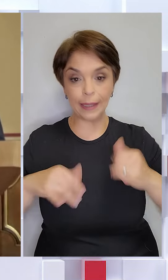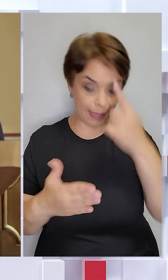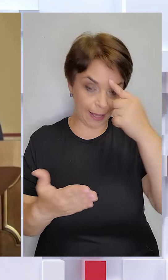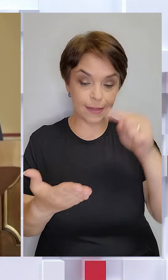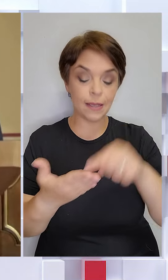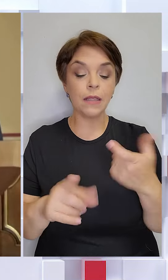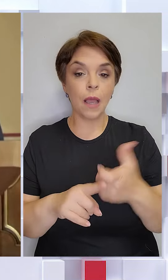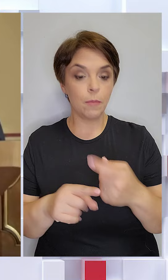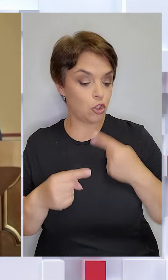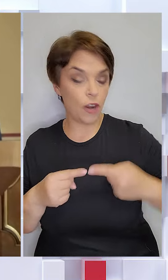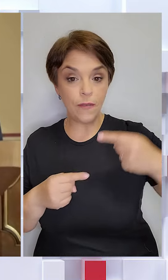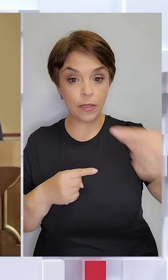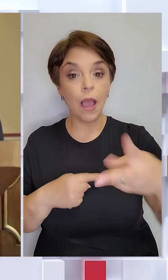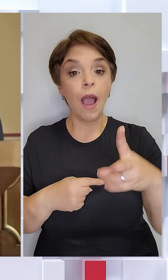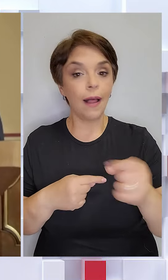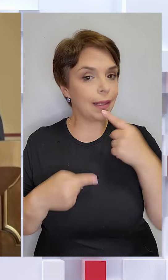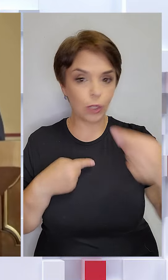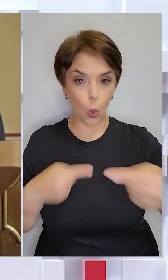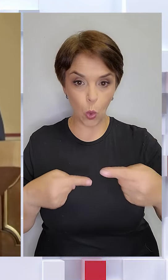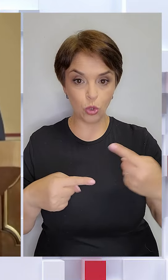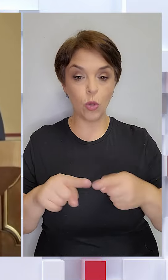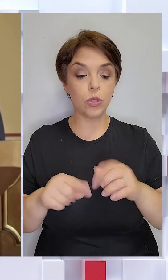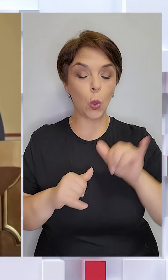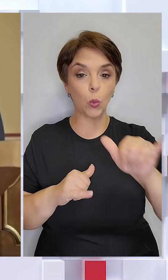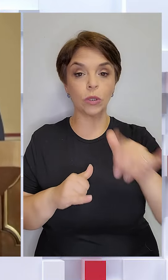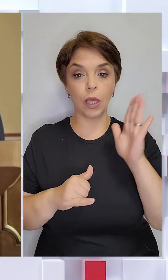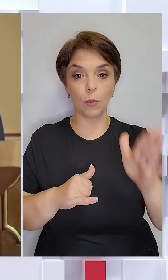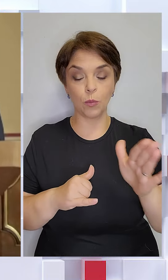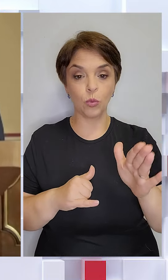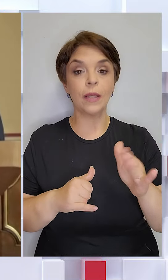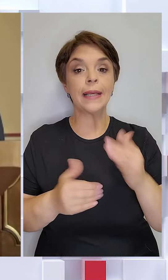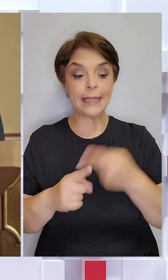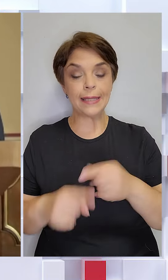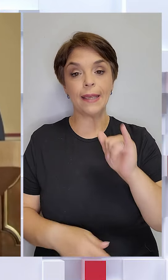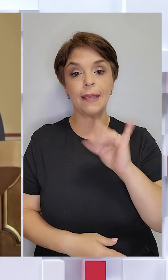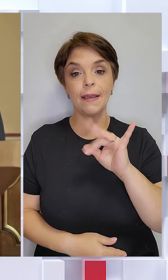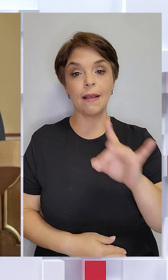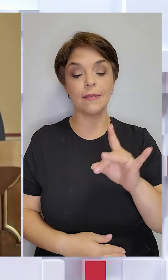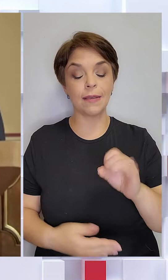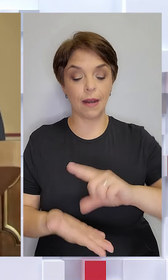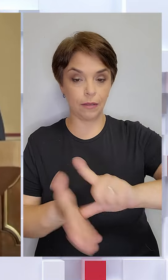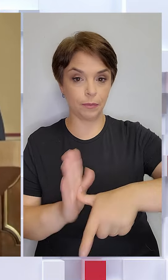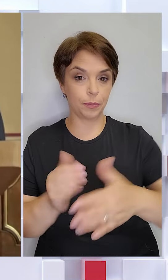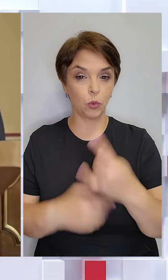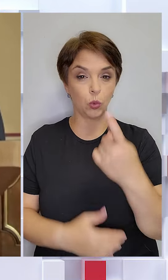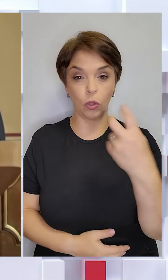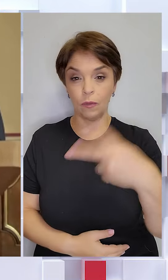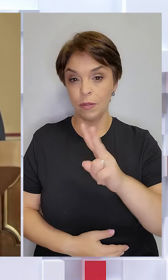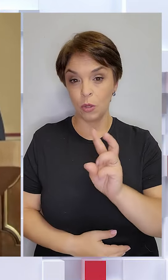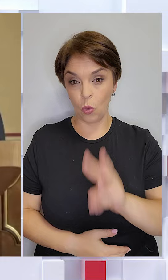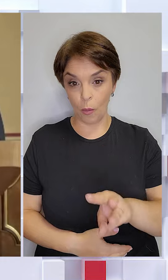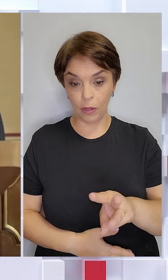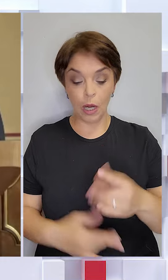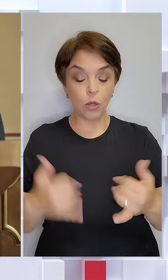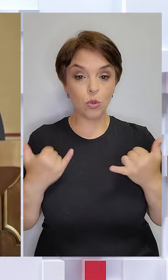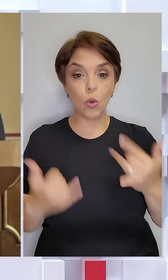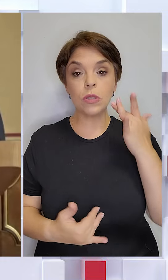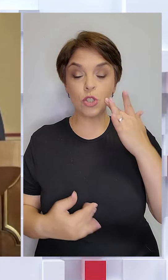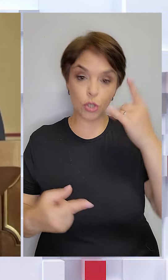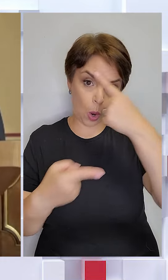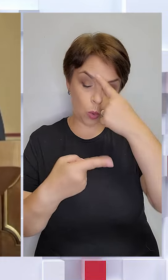на більшій відстані, а не на коротші, оскільки у неї будуть ці іранські ракети з радіусом приблизно 120 кілометрів. Сьогодні